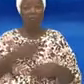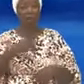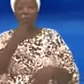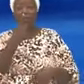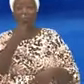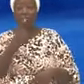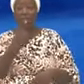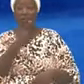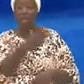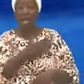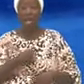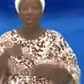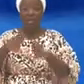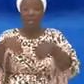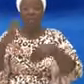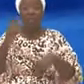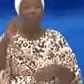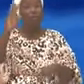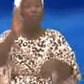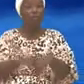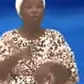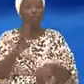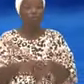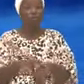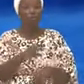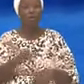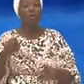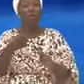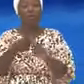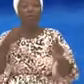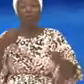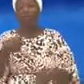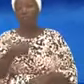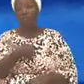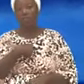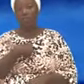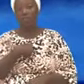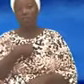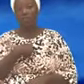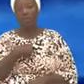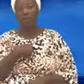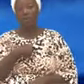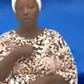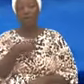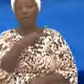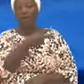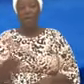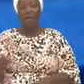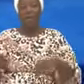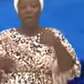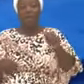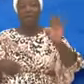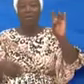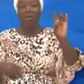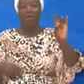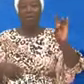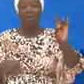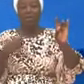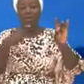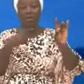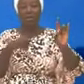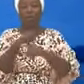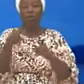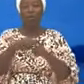les avertira de ma part versé 18 ans quand je